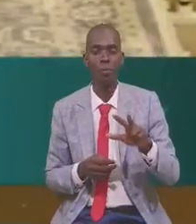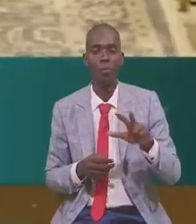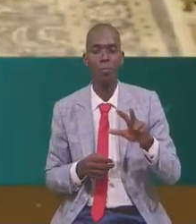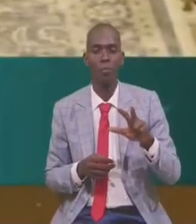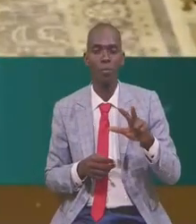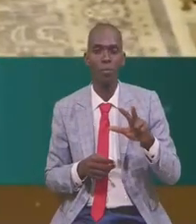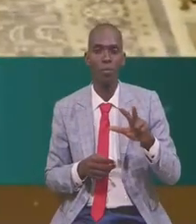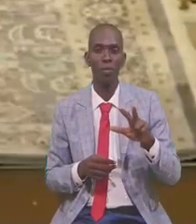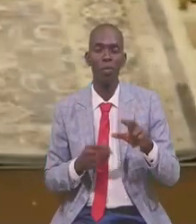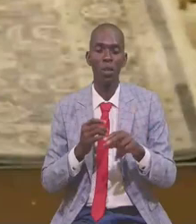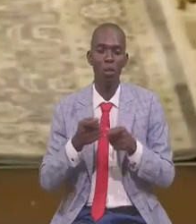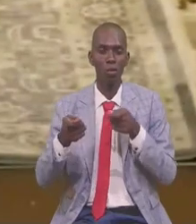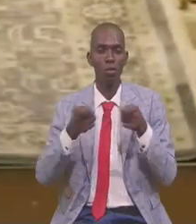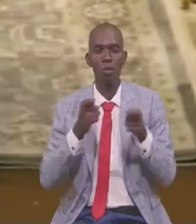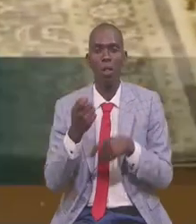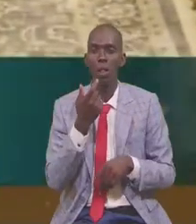c'est dompter la langue.